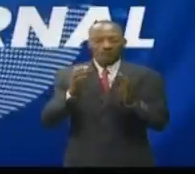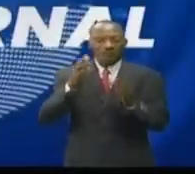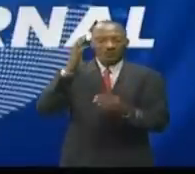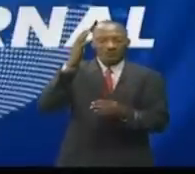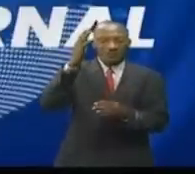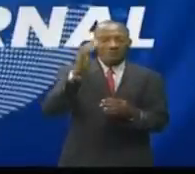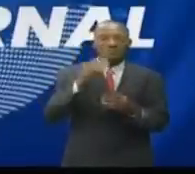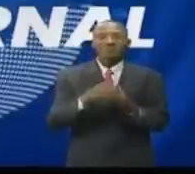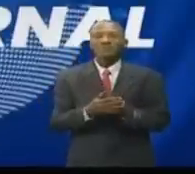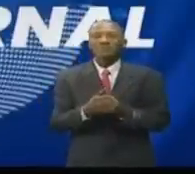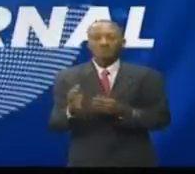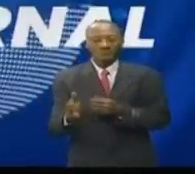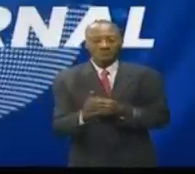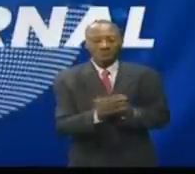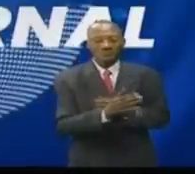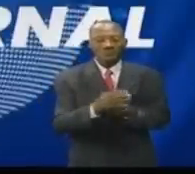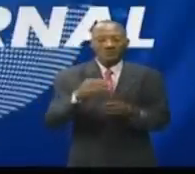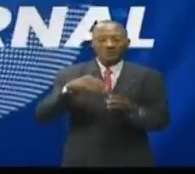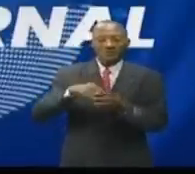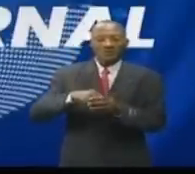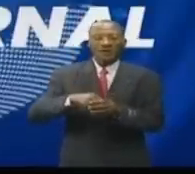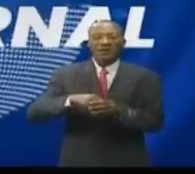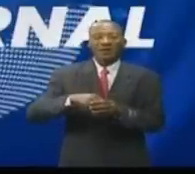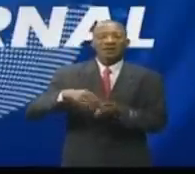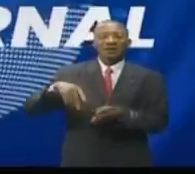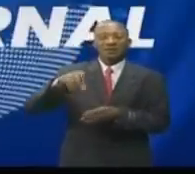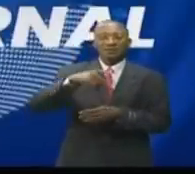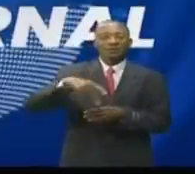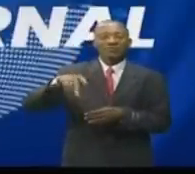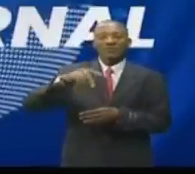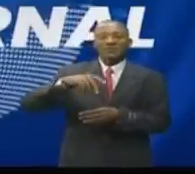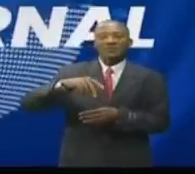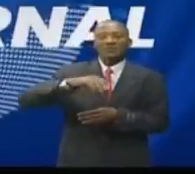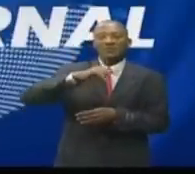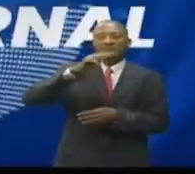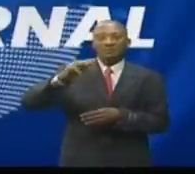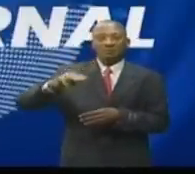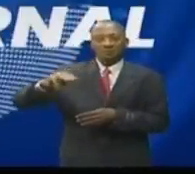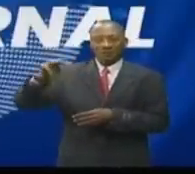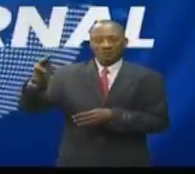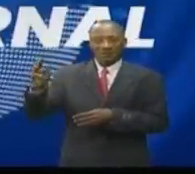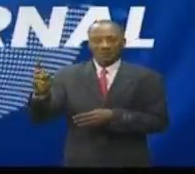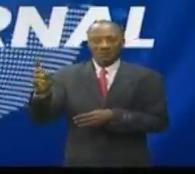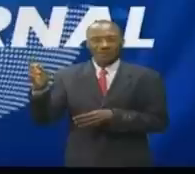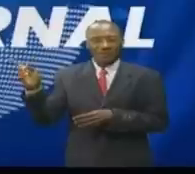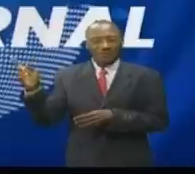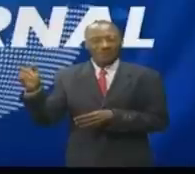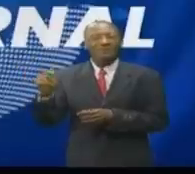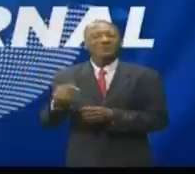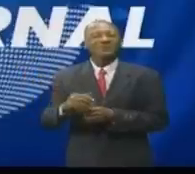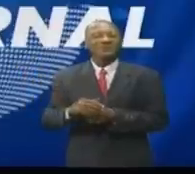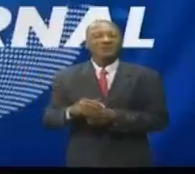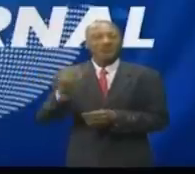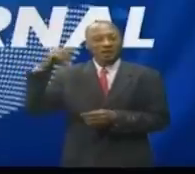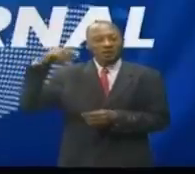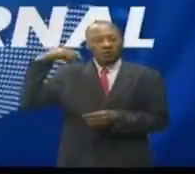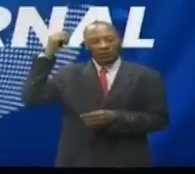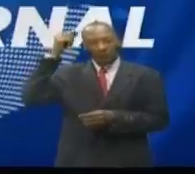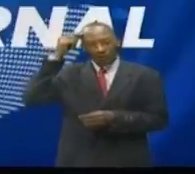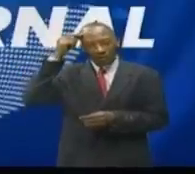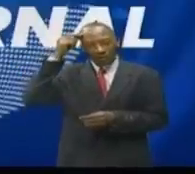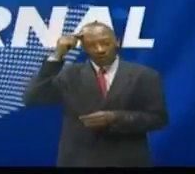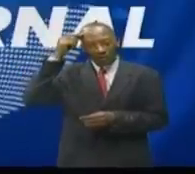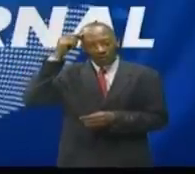la province du Maniema, le gouverneur a déployé plusieurs activités, notamment la relance des travaux de construction des infrastructures routières et sur